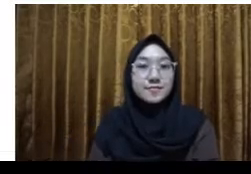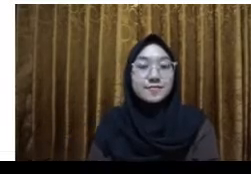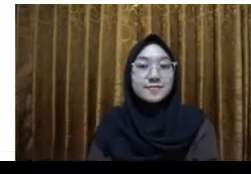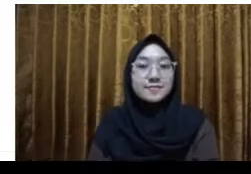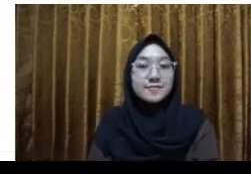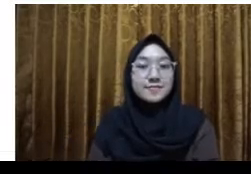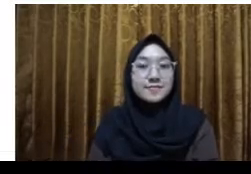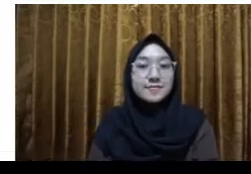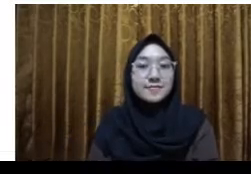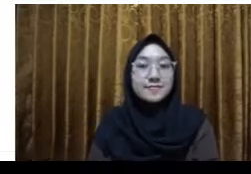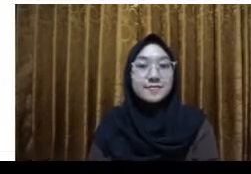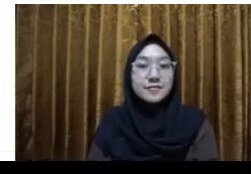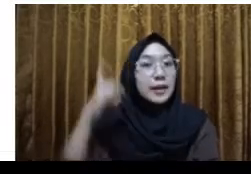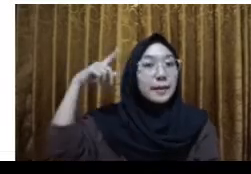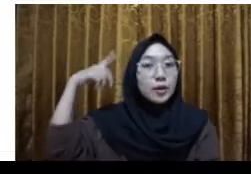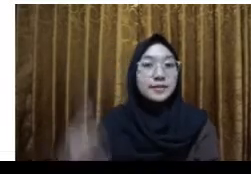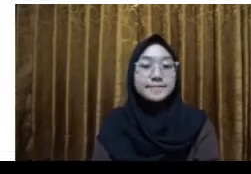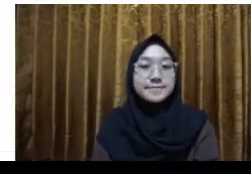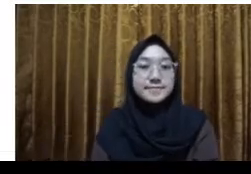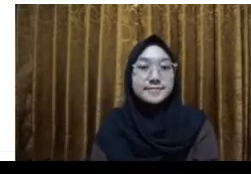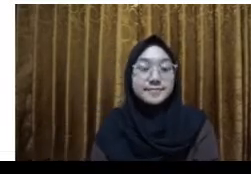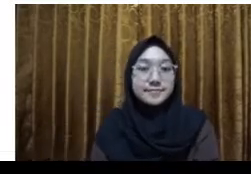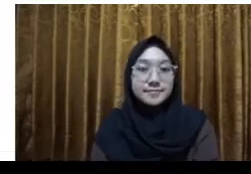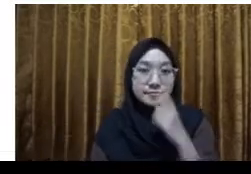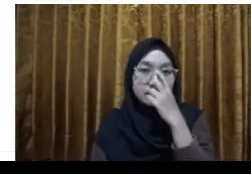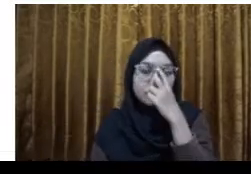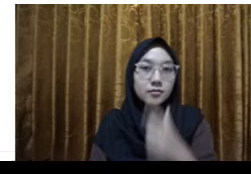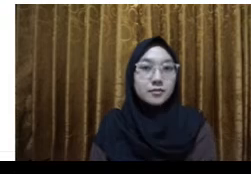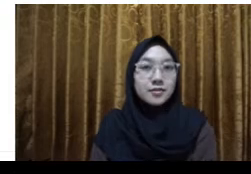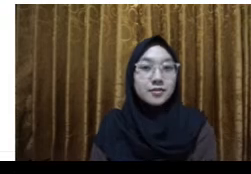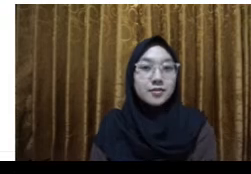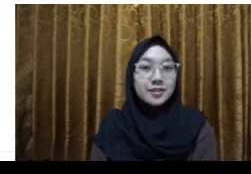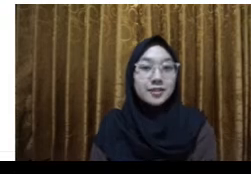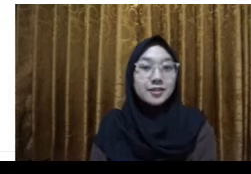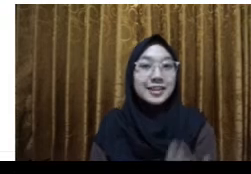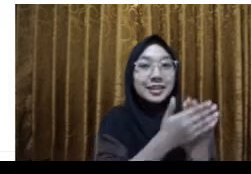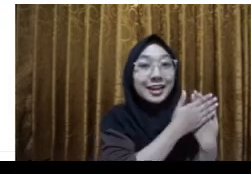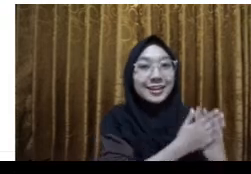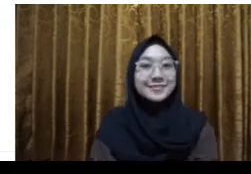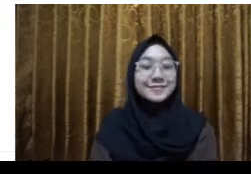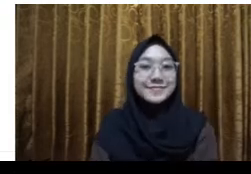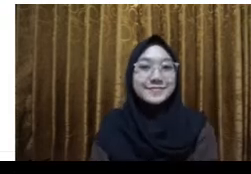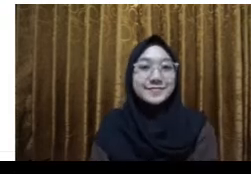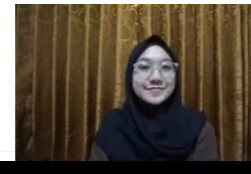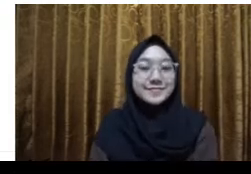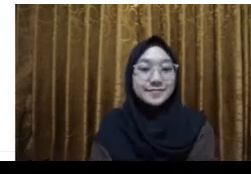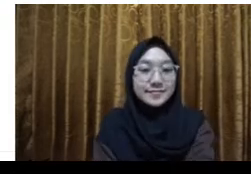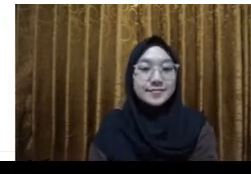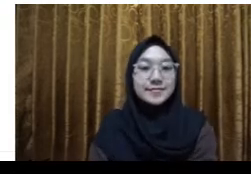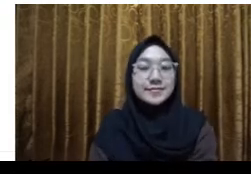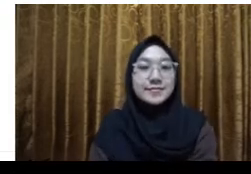Euroflat internal. Gradle 6.6 Kotlin stop perf Kita log pilih program file program file 6 of 11